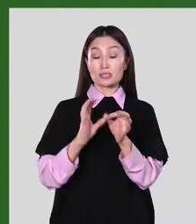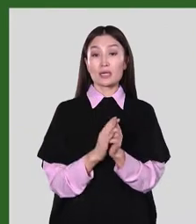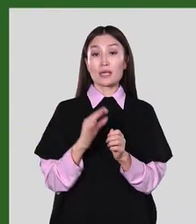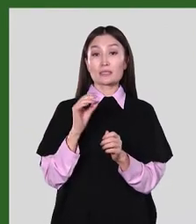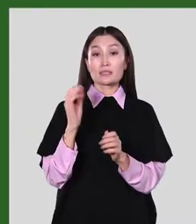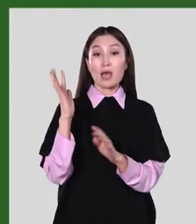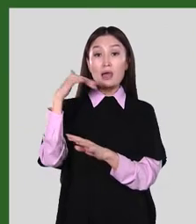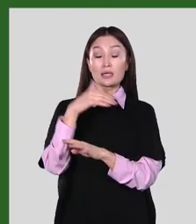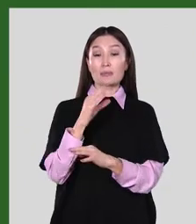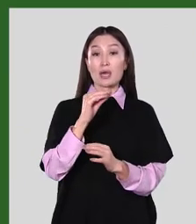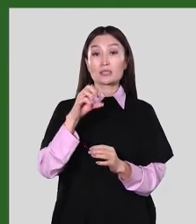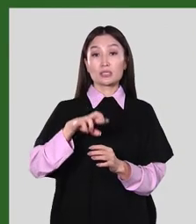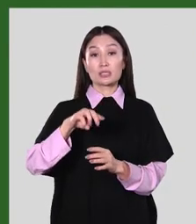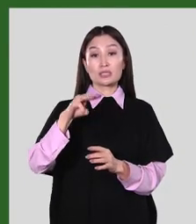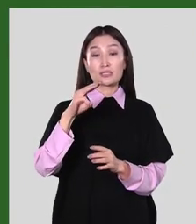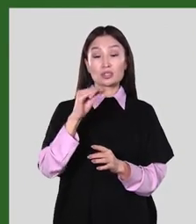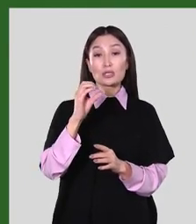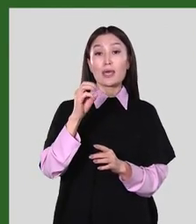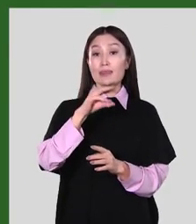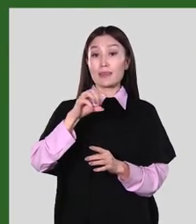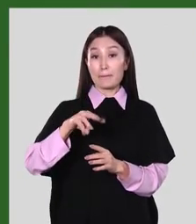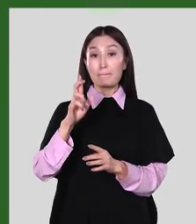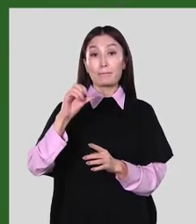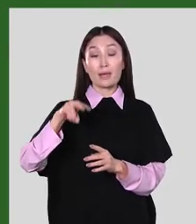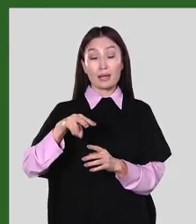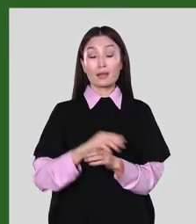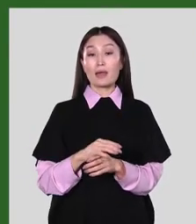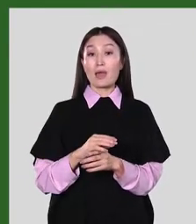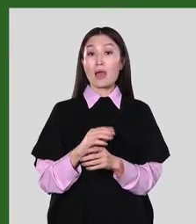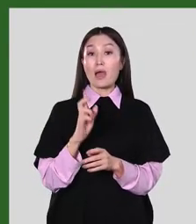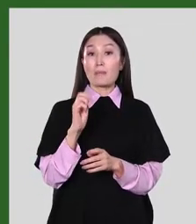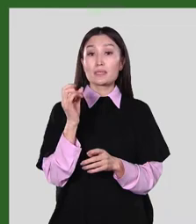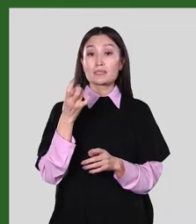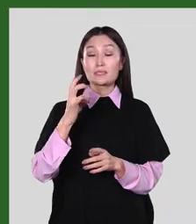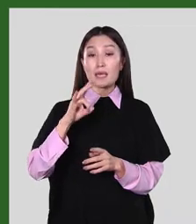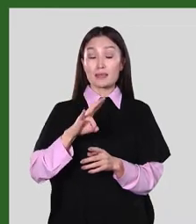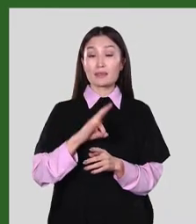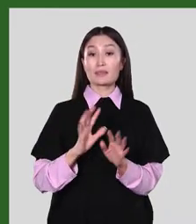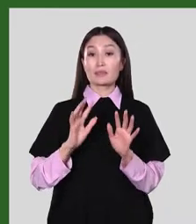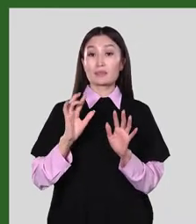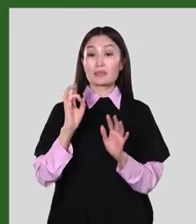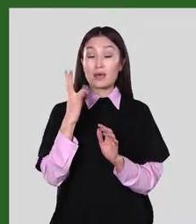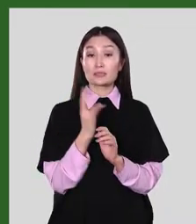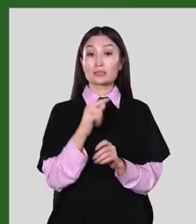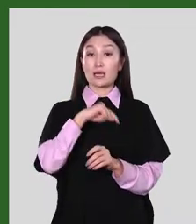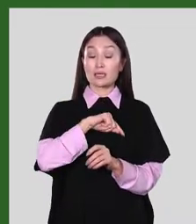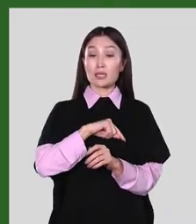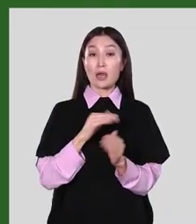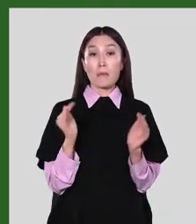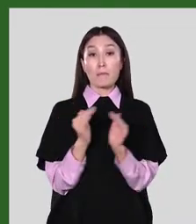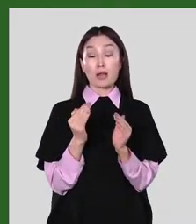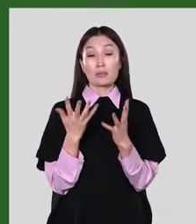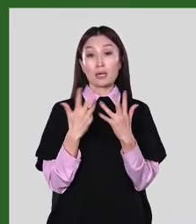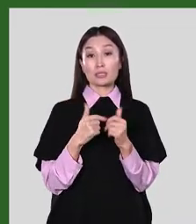хребта g tempel ценам бассейн на рынок характеризуется относительно малым